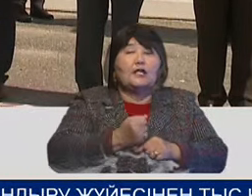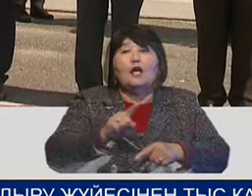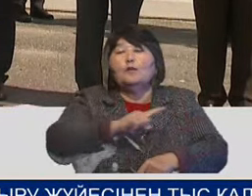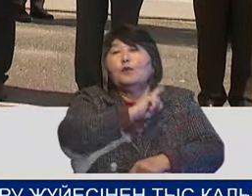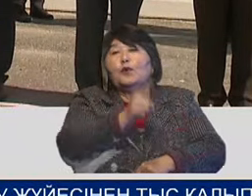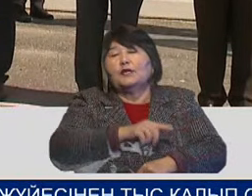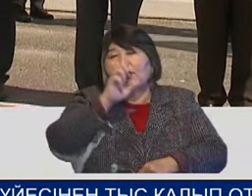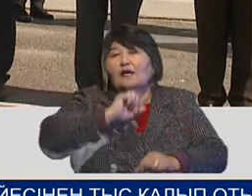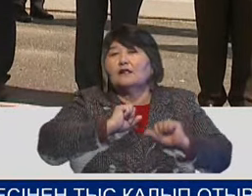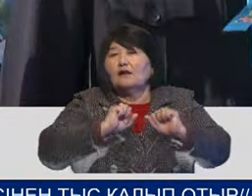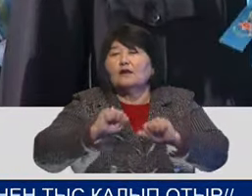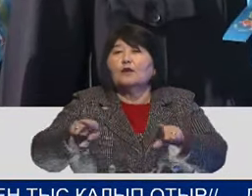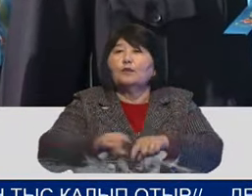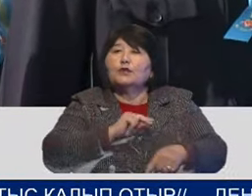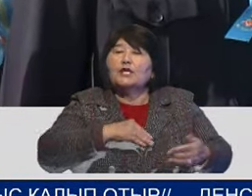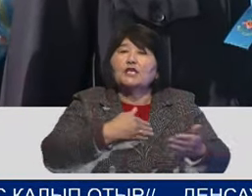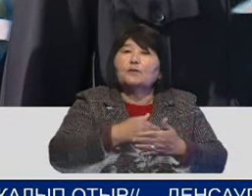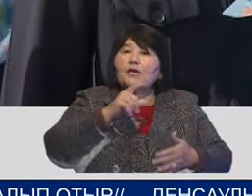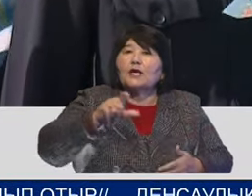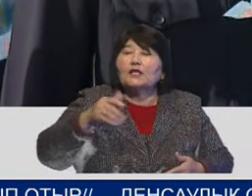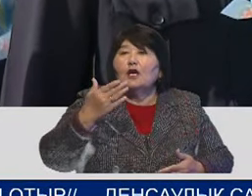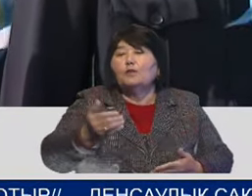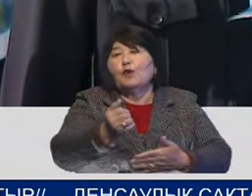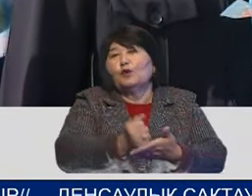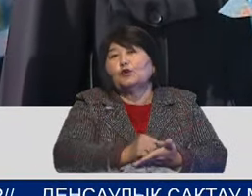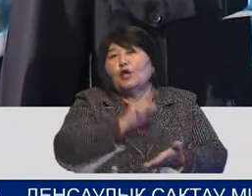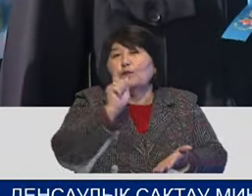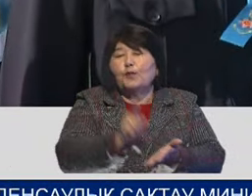ел қорғаны. Әскери салада еңбек ететін азаматтар бұл ұстанымның